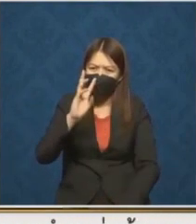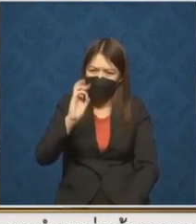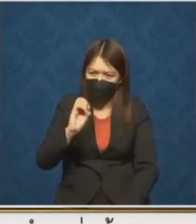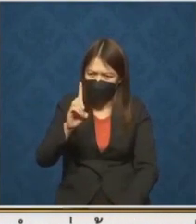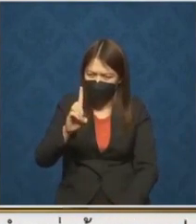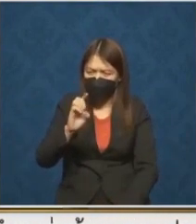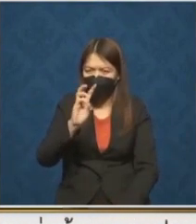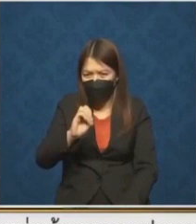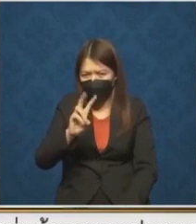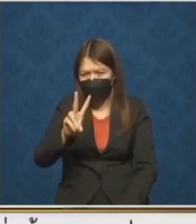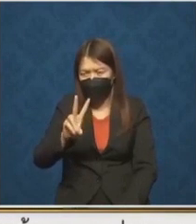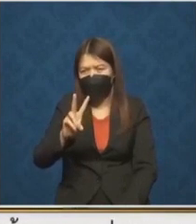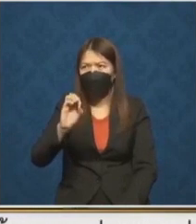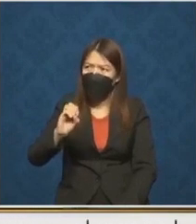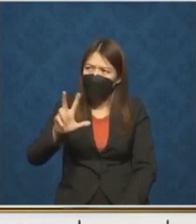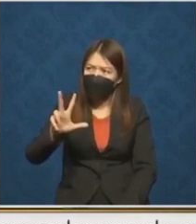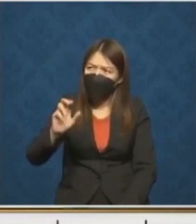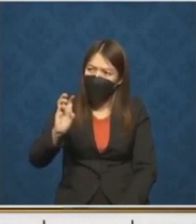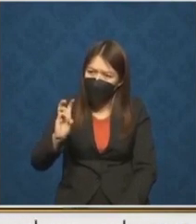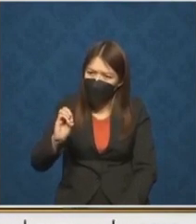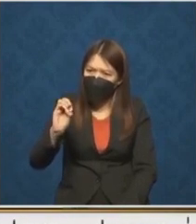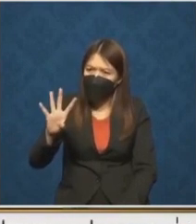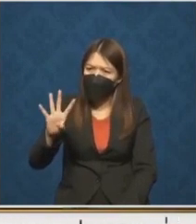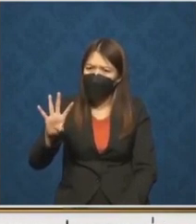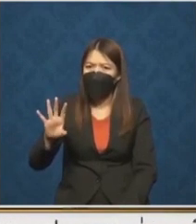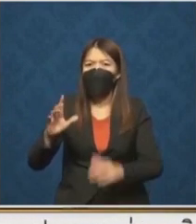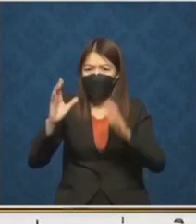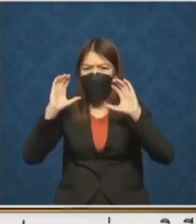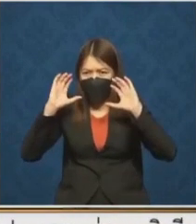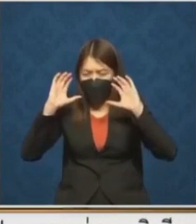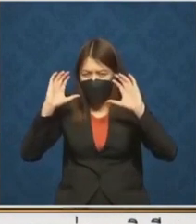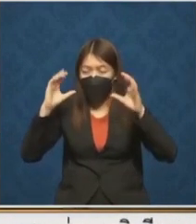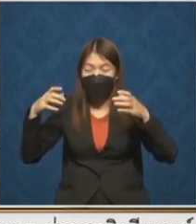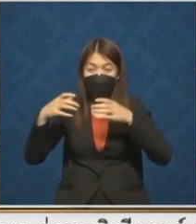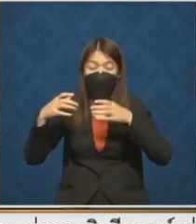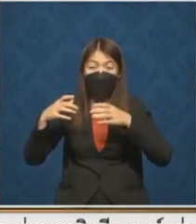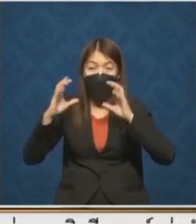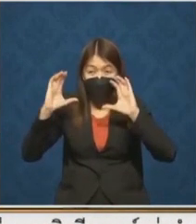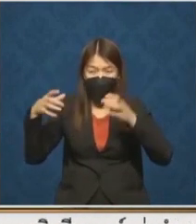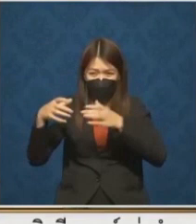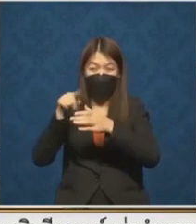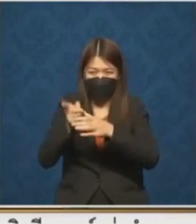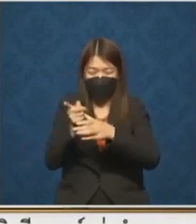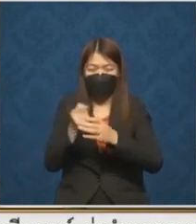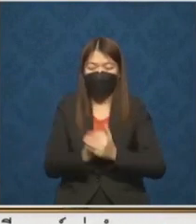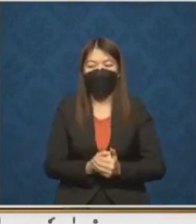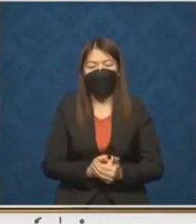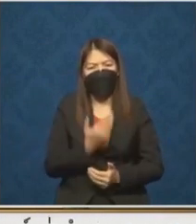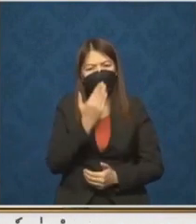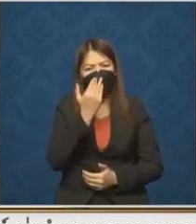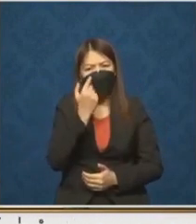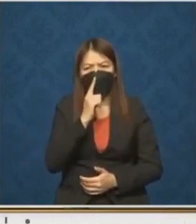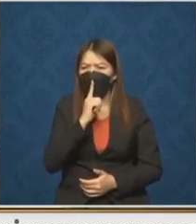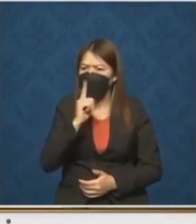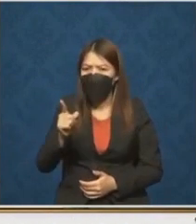62 63แล้วก็ 64ในสมัยท่ลำตีอยู่ที่นี้แต่ถึงเวลาทำไมถึงตัดสนใจไป